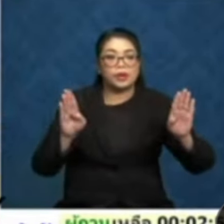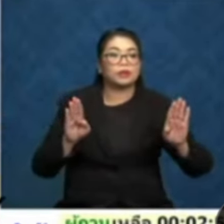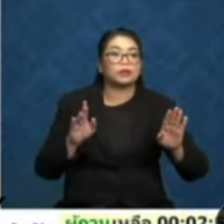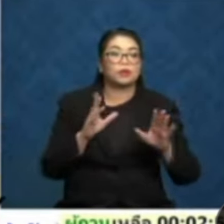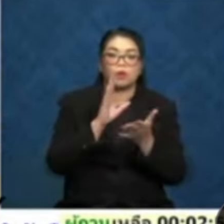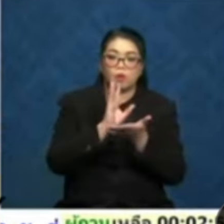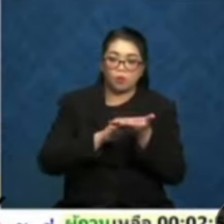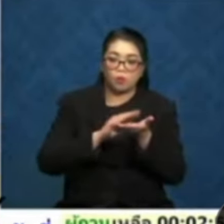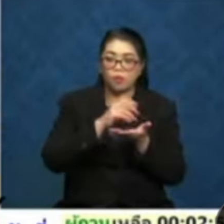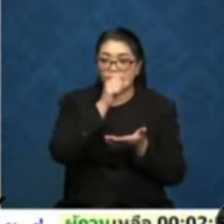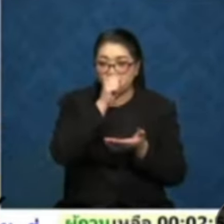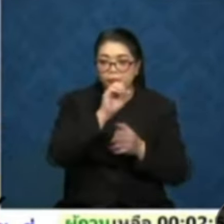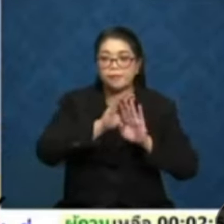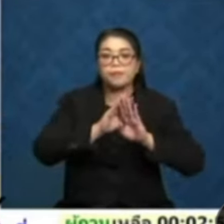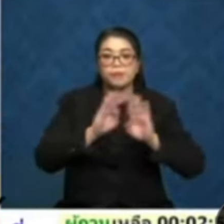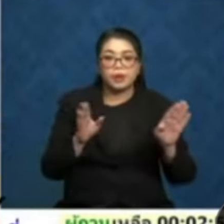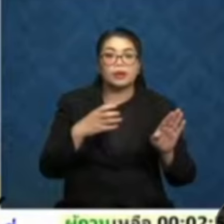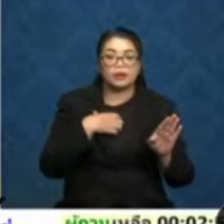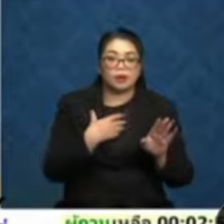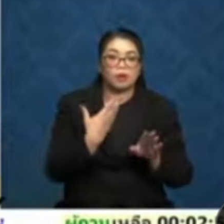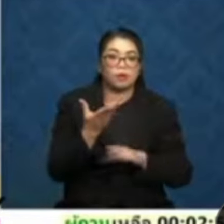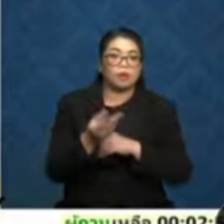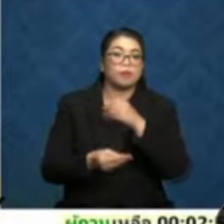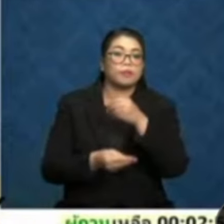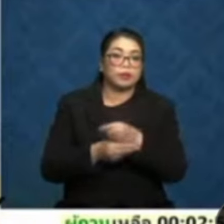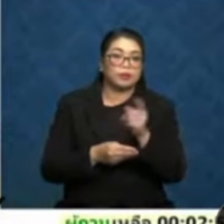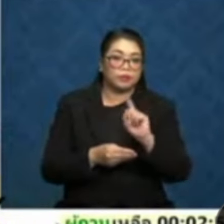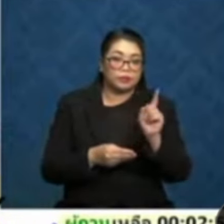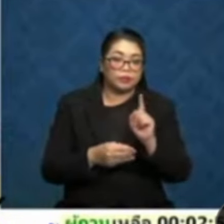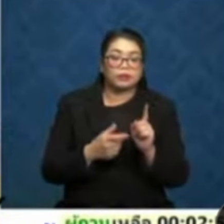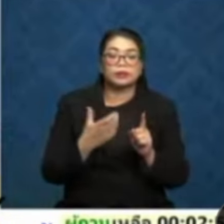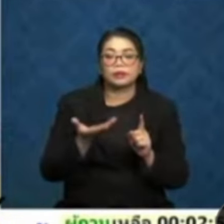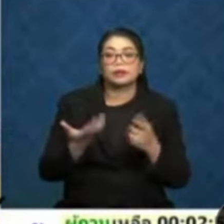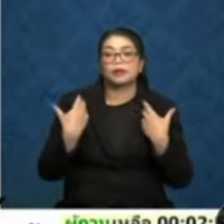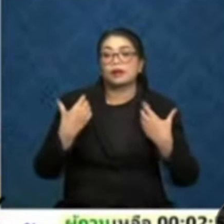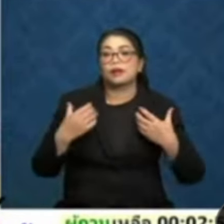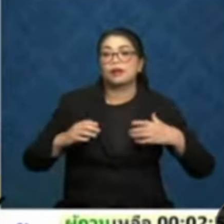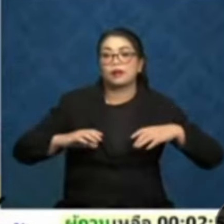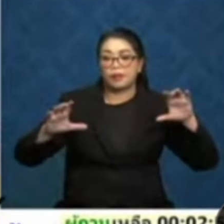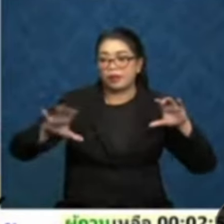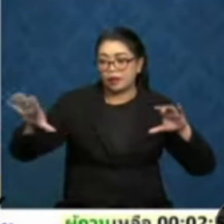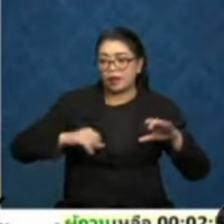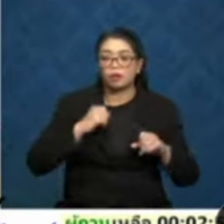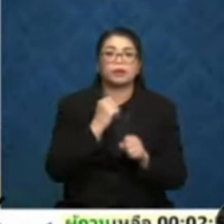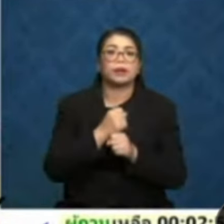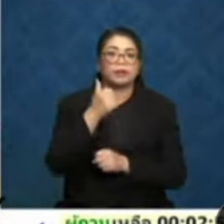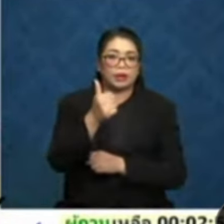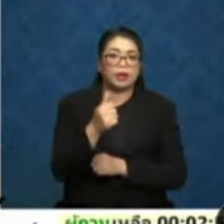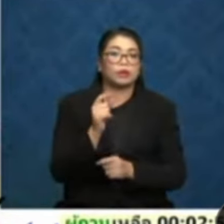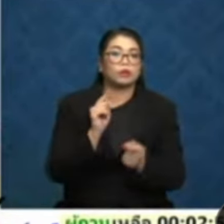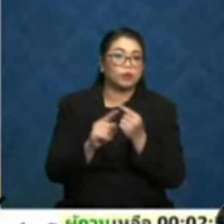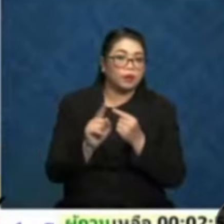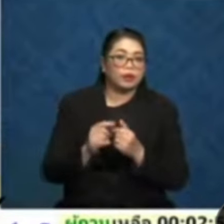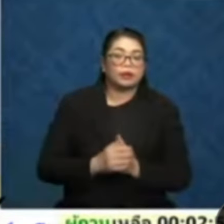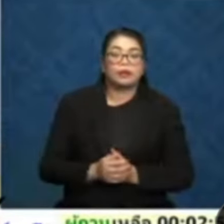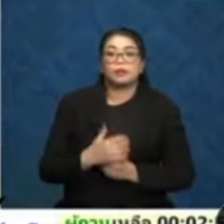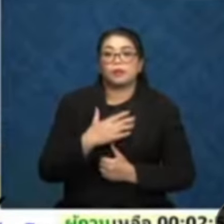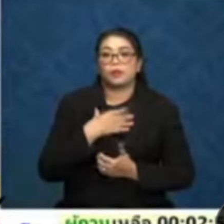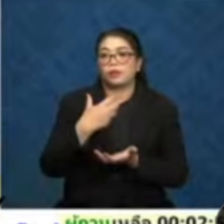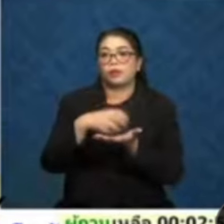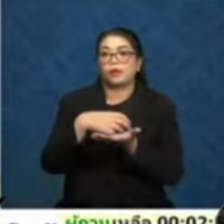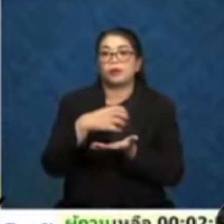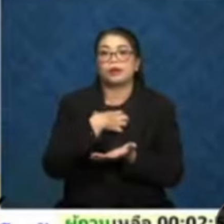ครับท่านประธานผมอยากใช้เวลาในการขยายผลตรงนี้เล็กน้อยแล้วเป็นสิ่งที่รัฐบาลนำไปทำได้ทันทีครับท่านประธานครับสิ่งที่ผม